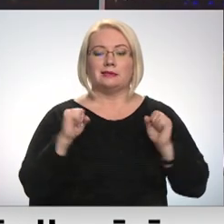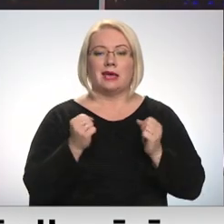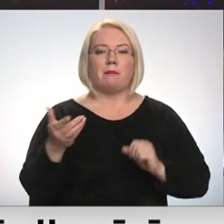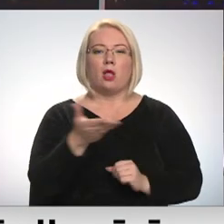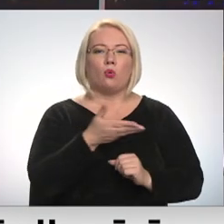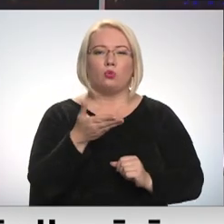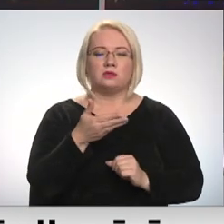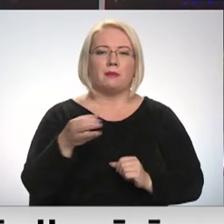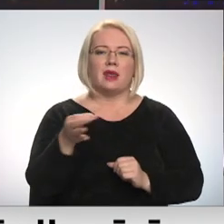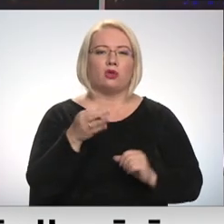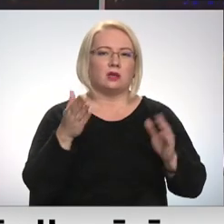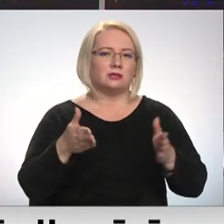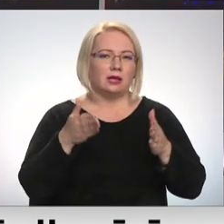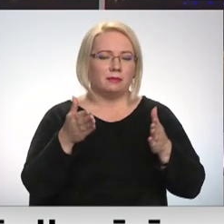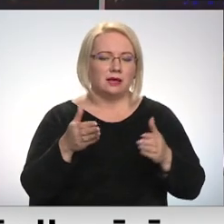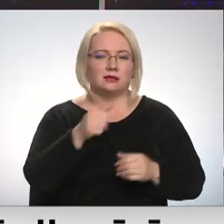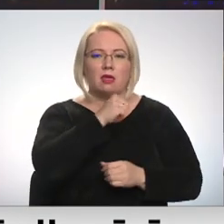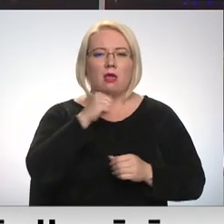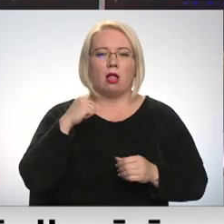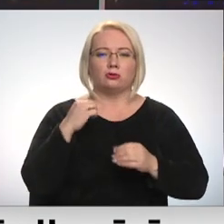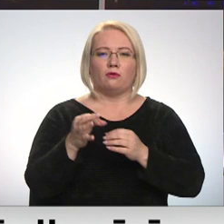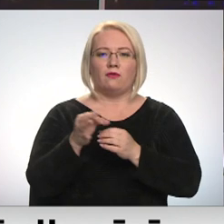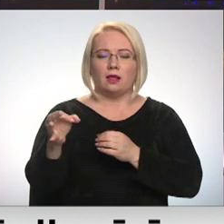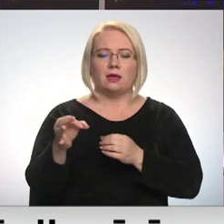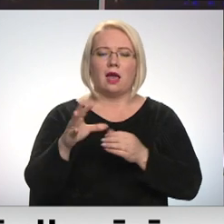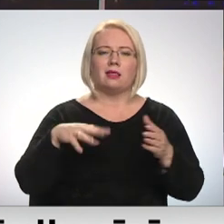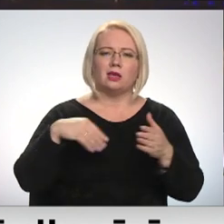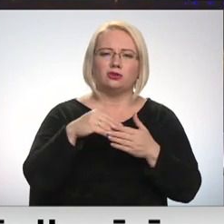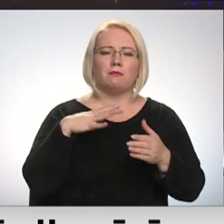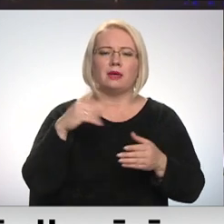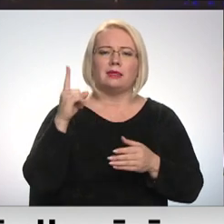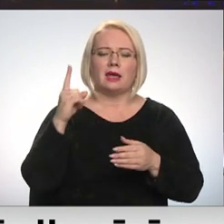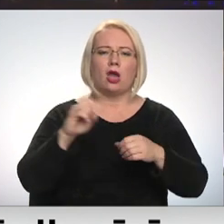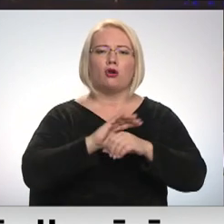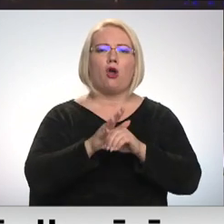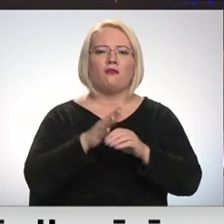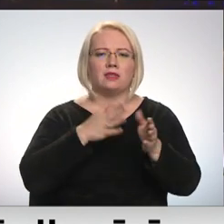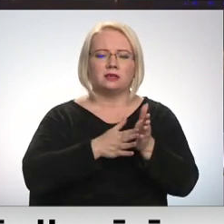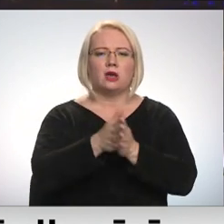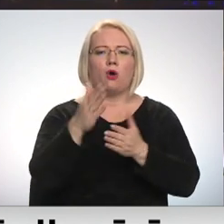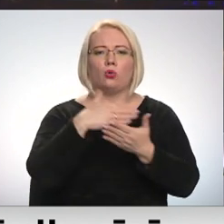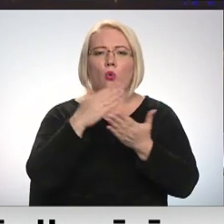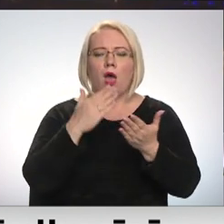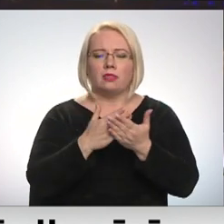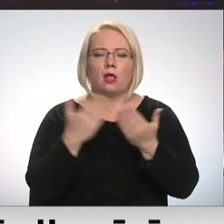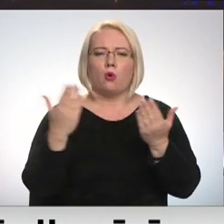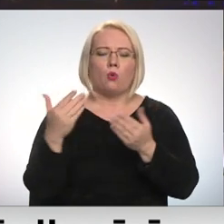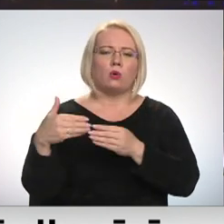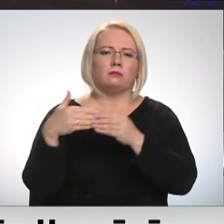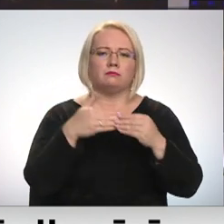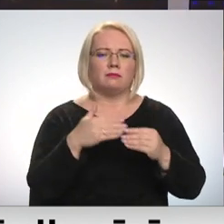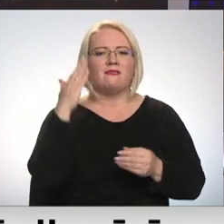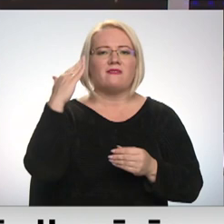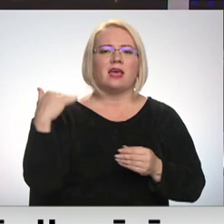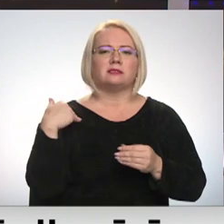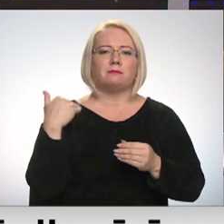Ziemeļkurzemes reģionālās slimnīcas Talsu filiālē līdz šim bija tikai Covid tranzīta nodaļa, kurā nonāca neliela daļa Ventspils